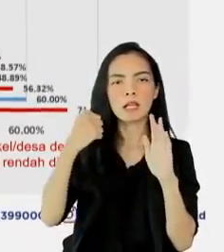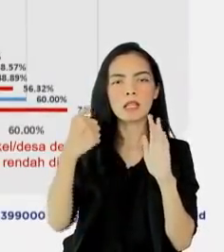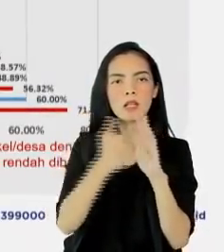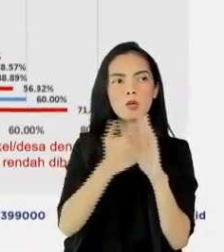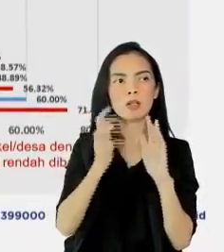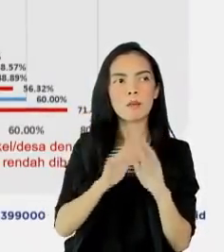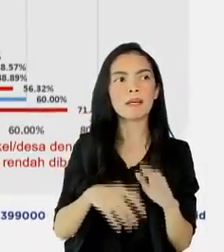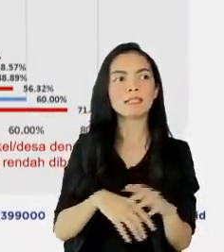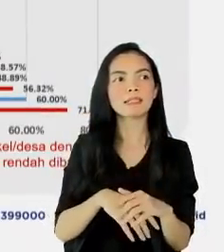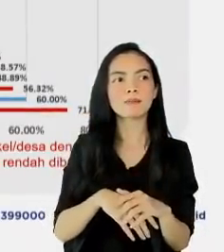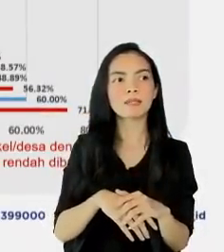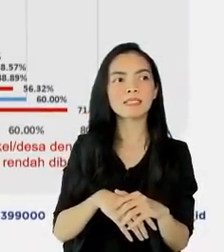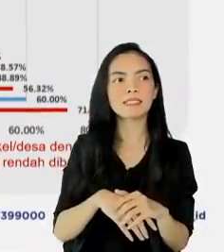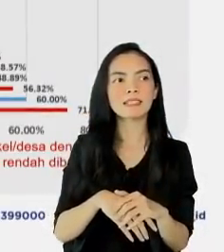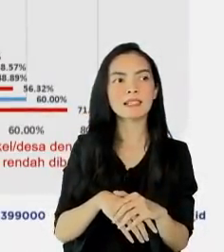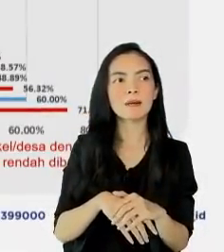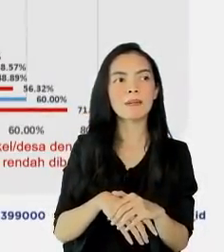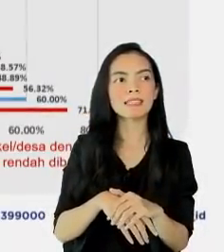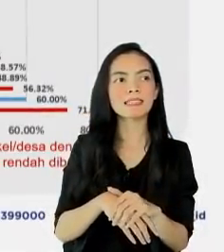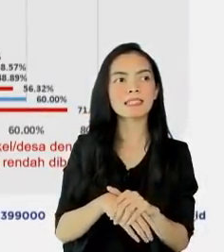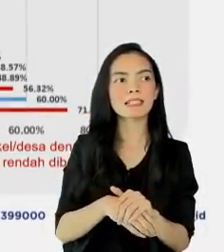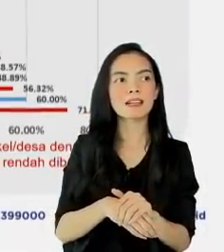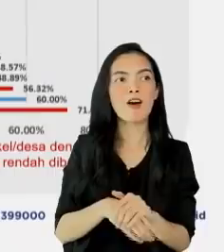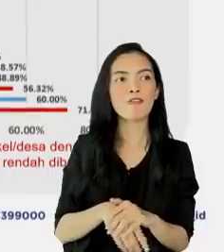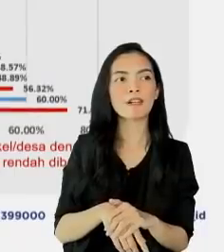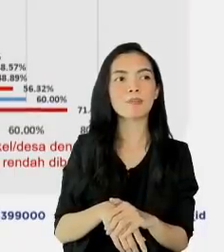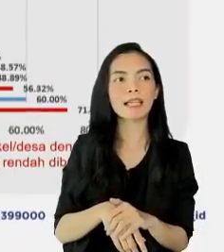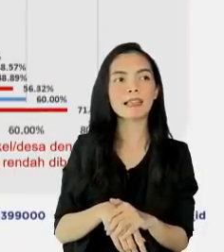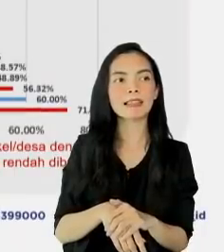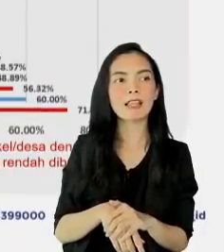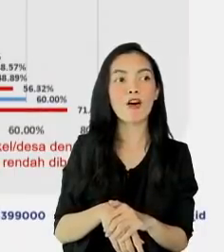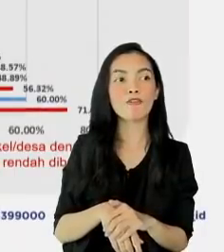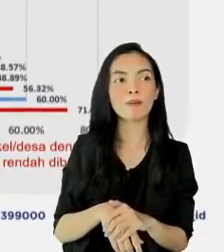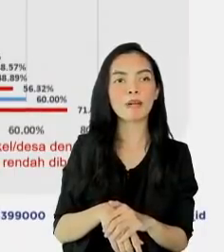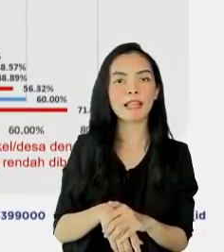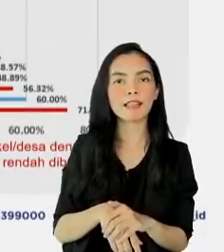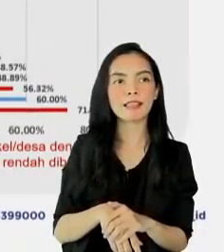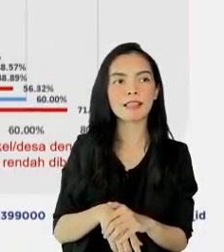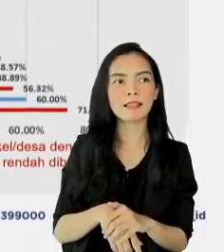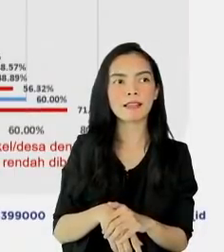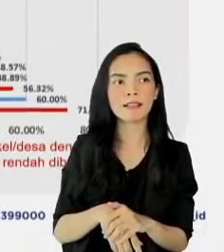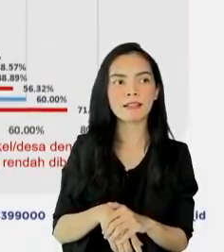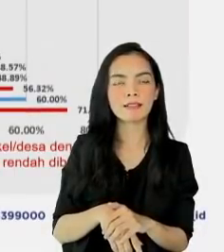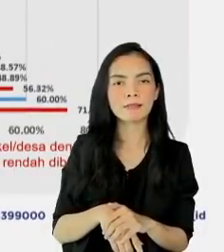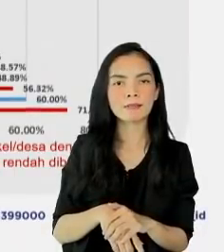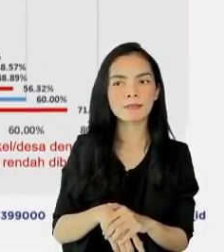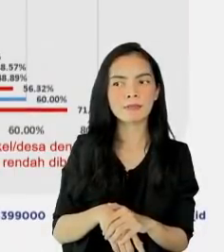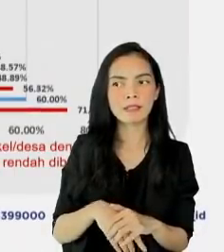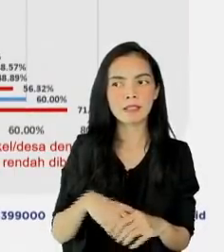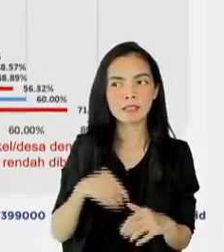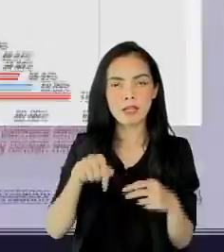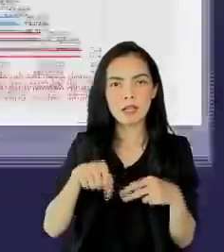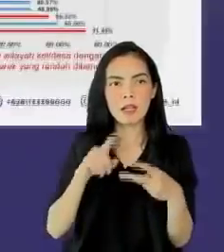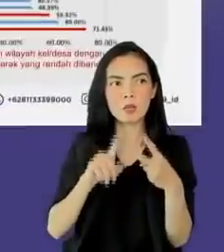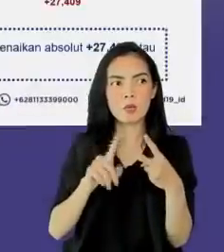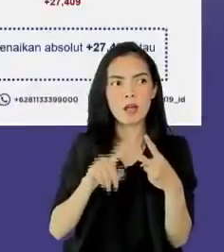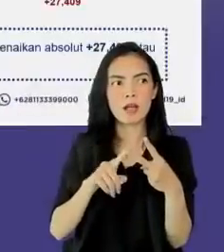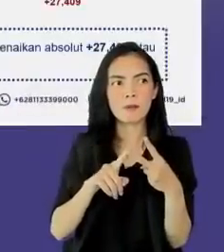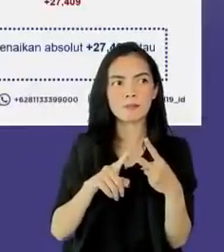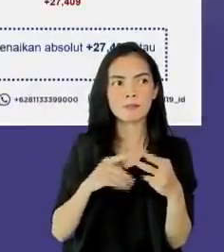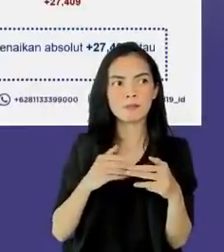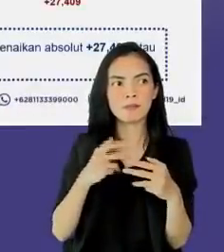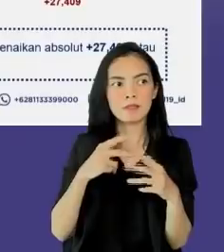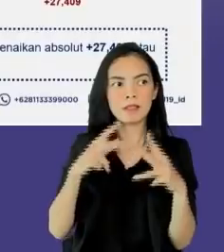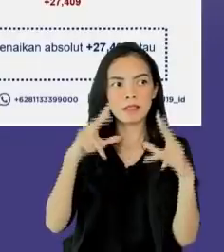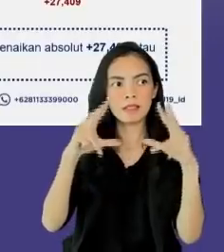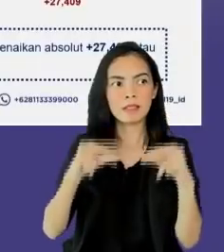kita evaluasi. Baik, ya kita lanjut ya Dokter Dewi ya. Ya, nah sekarang kita masuk ke bahasan kedua, next slide, di mana